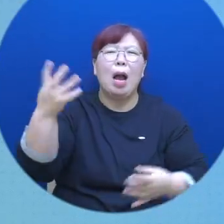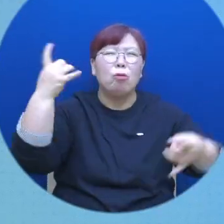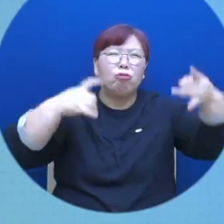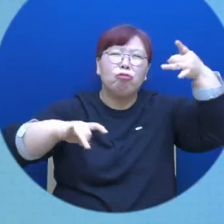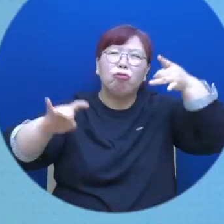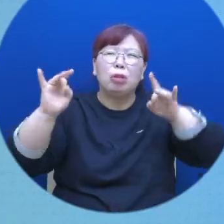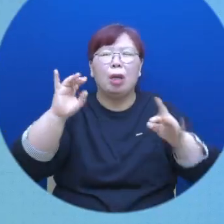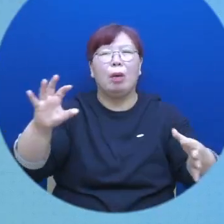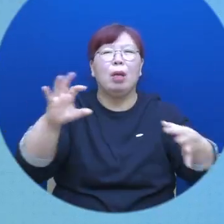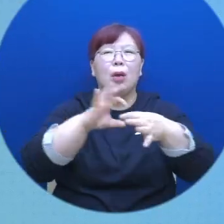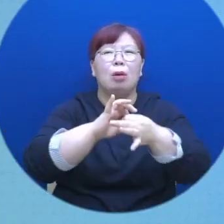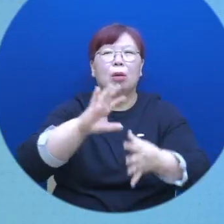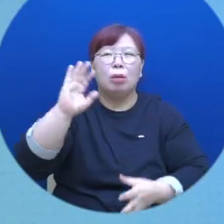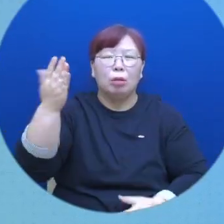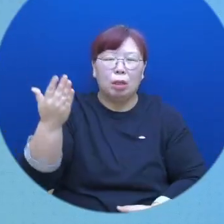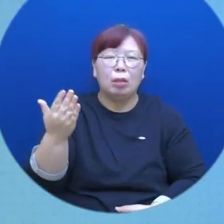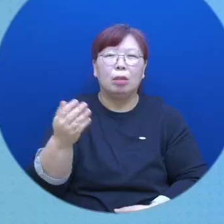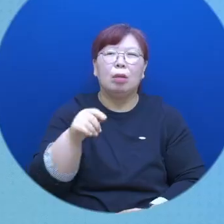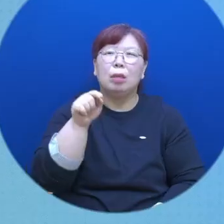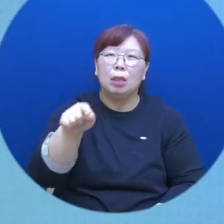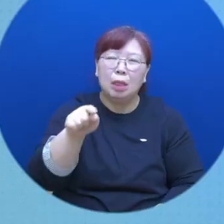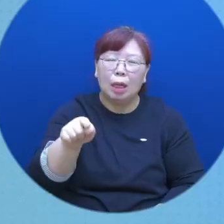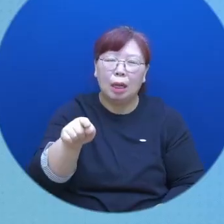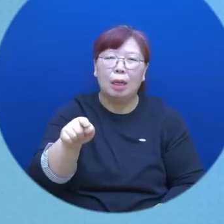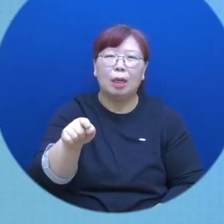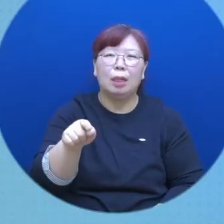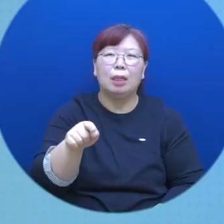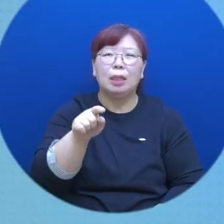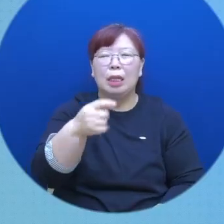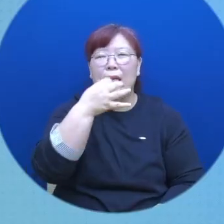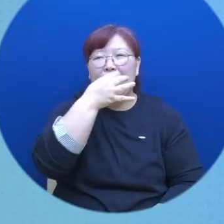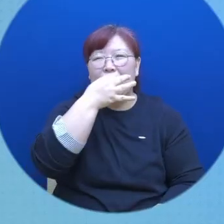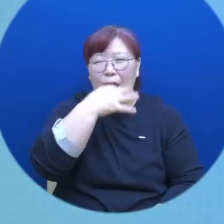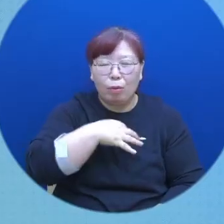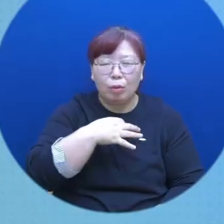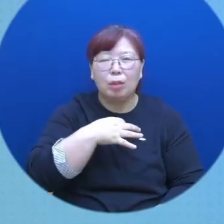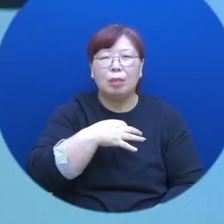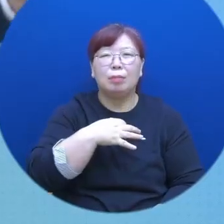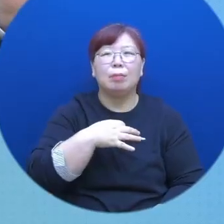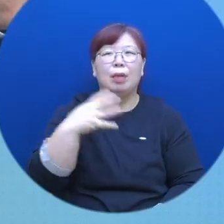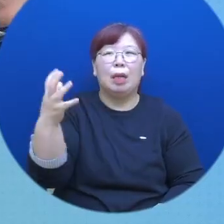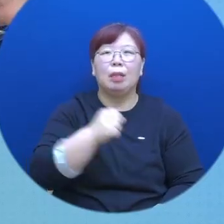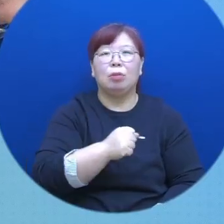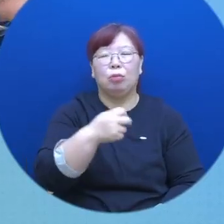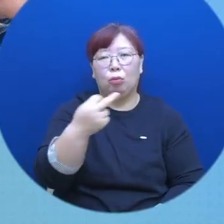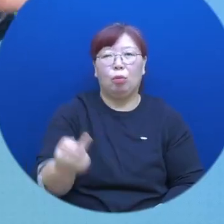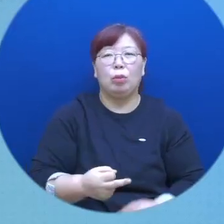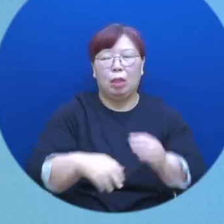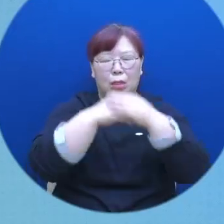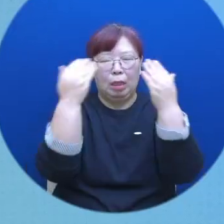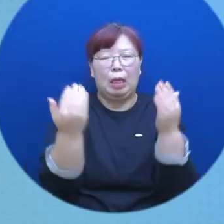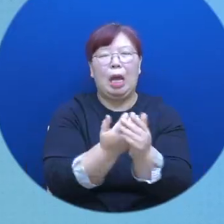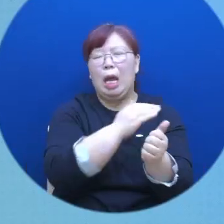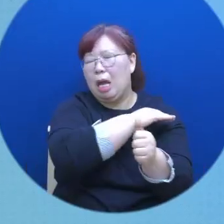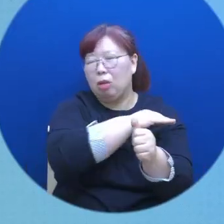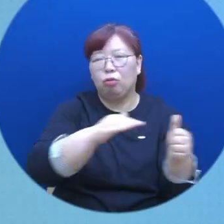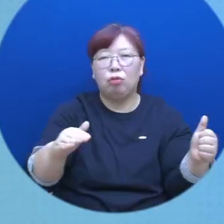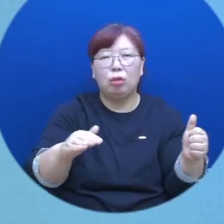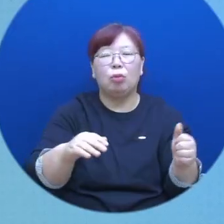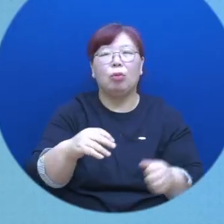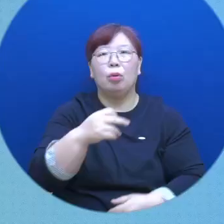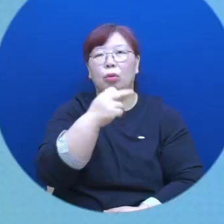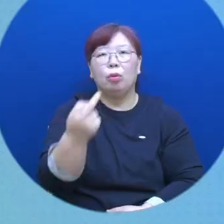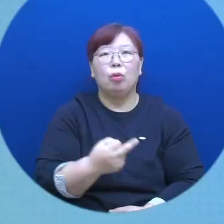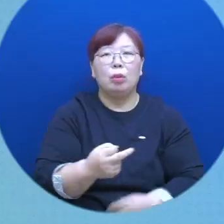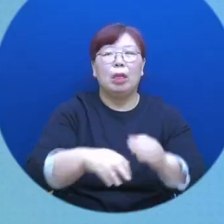바알 우상으로 하여금 내가 내 탐욕적 마음으로 동생들 다 죽였지. 동생들이 가지고 있는 그